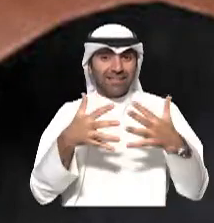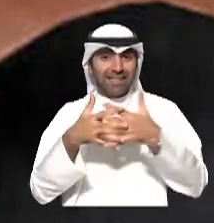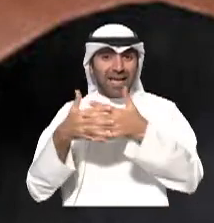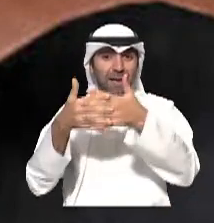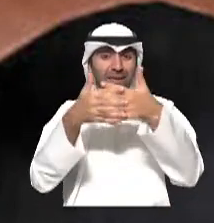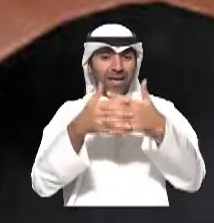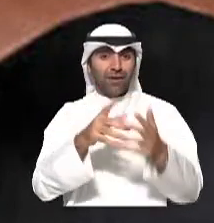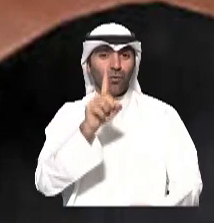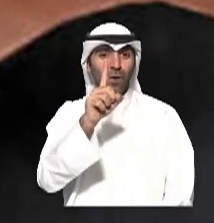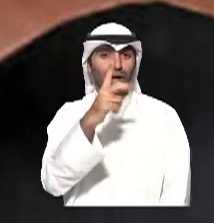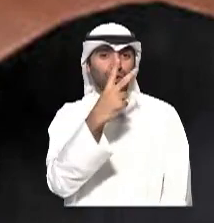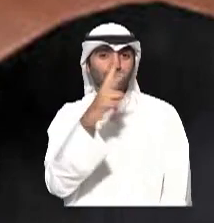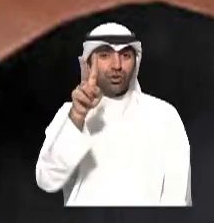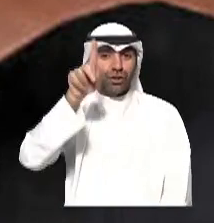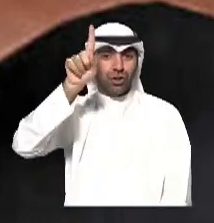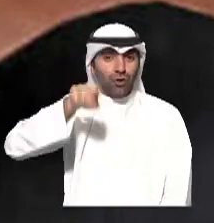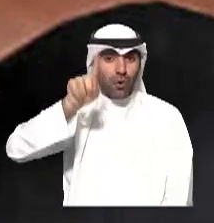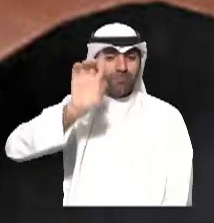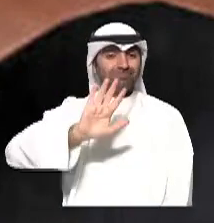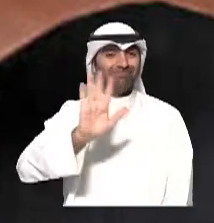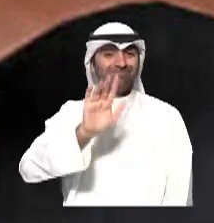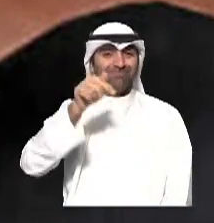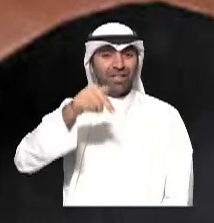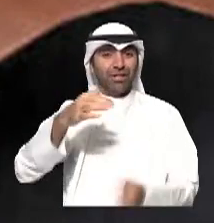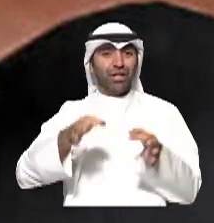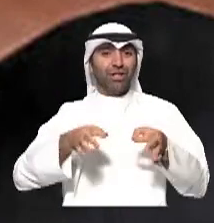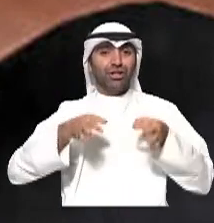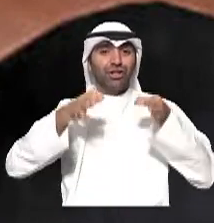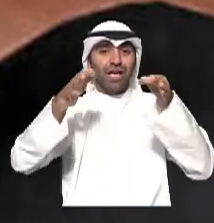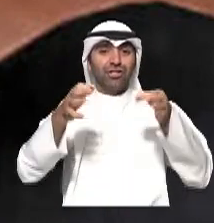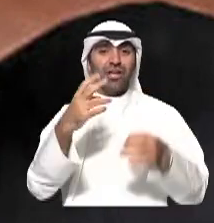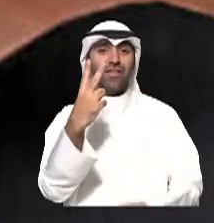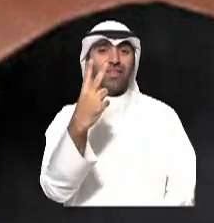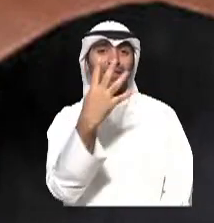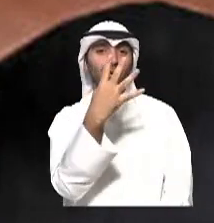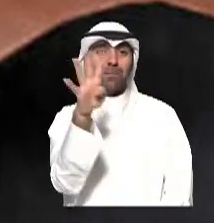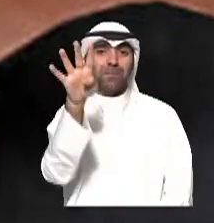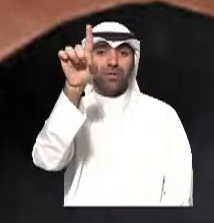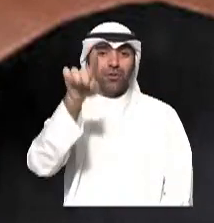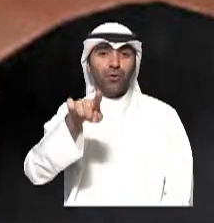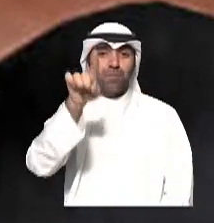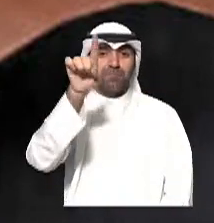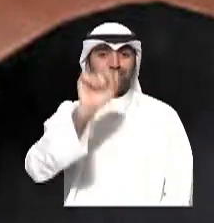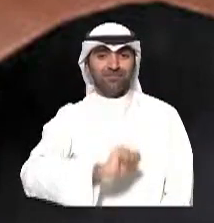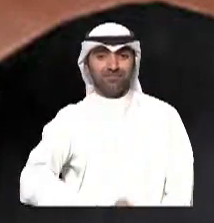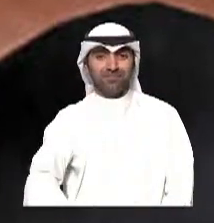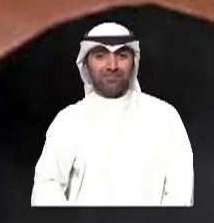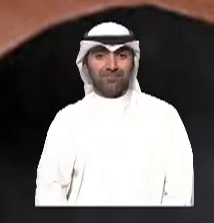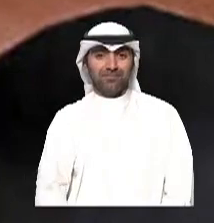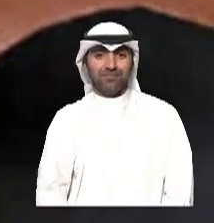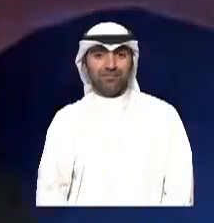يحدد فيها يوم التطعيم إضافة إلى الوقت والمكان.